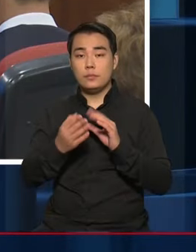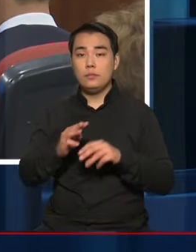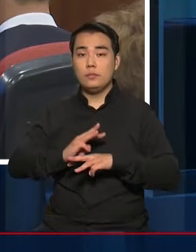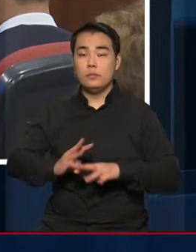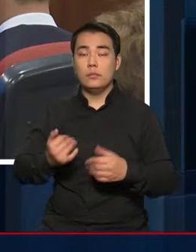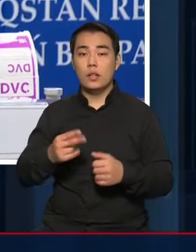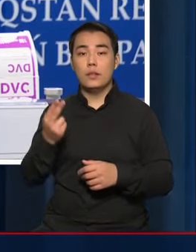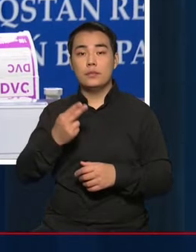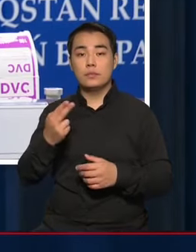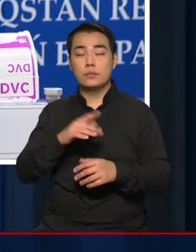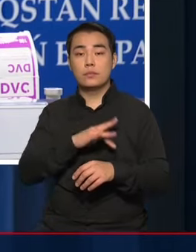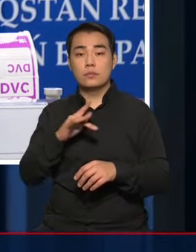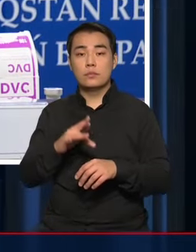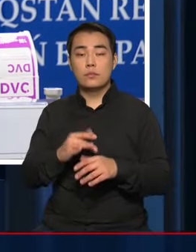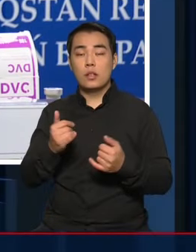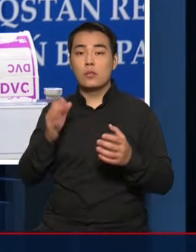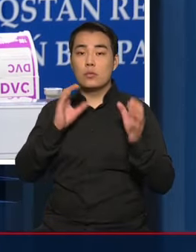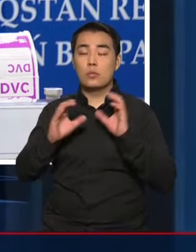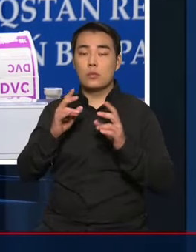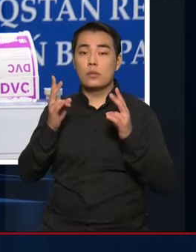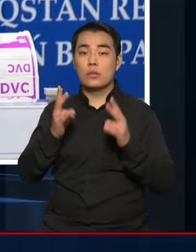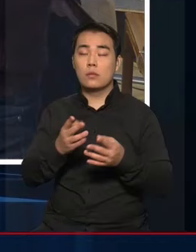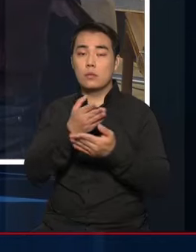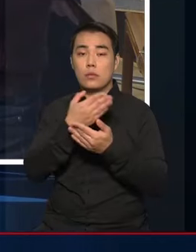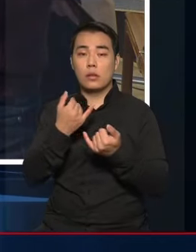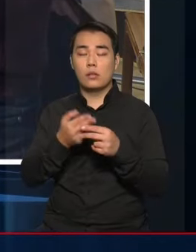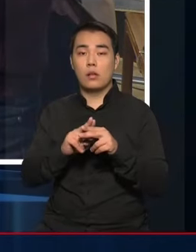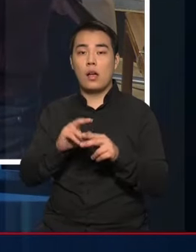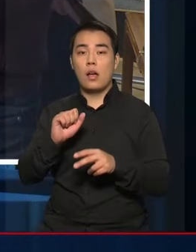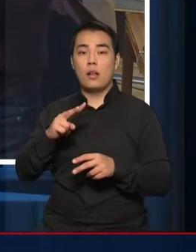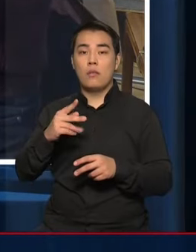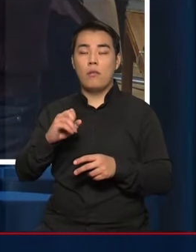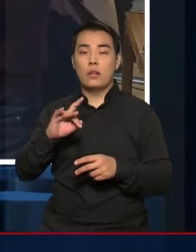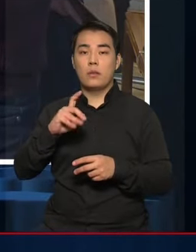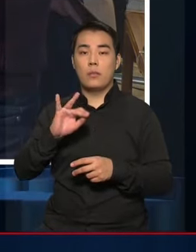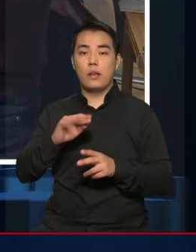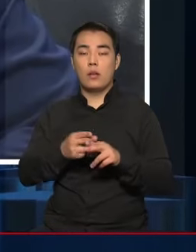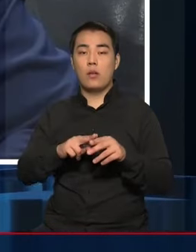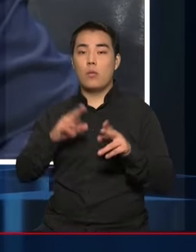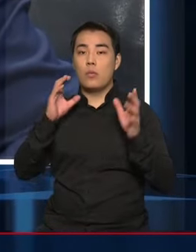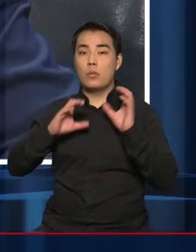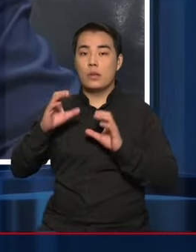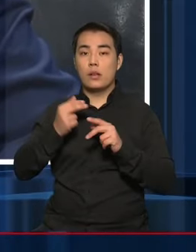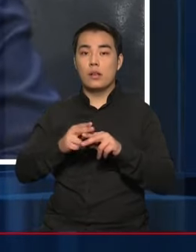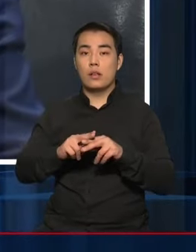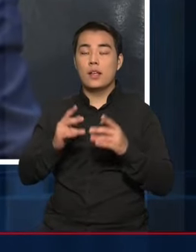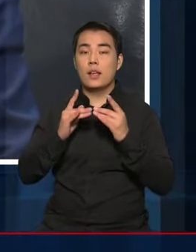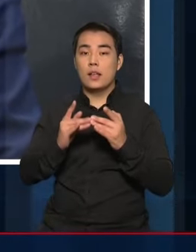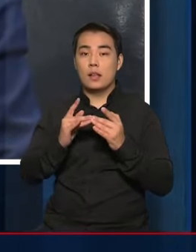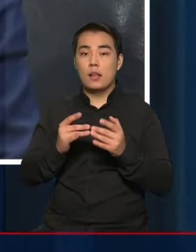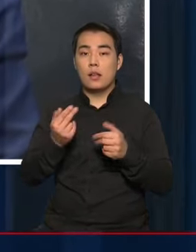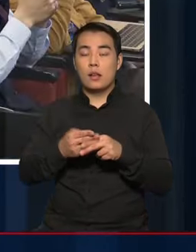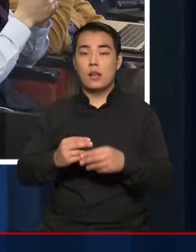министр мегаполисте студенттердің зардап шекпегенін айтты. Дегенмен Әл-Фараби атындағы ұлттық университеттің